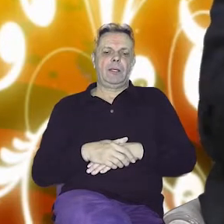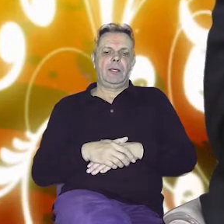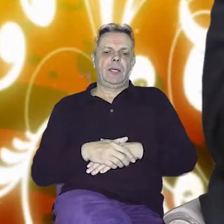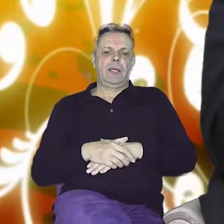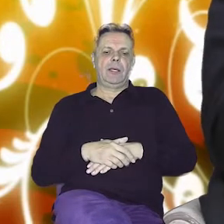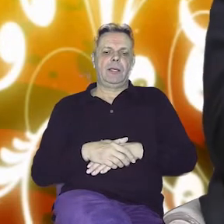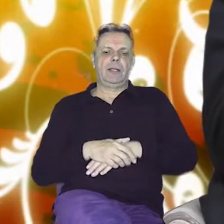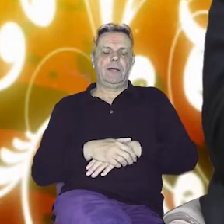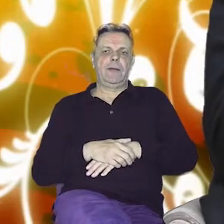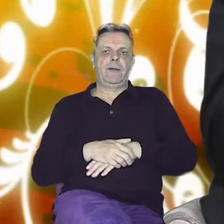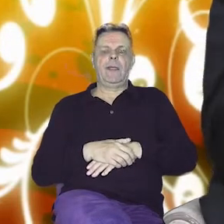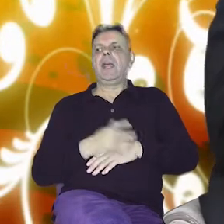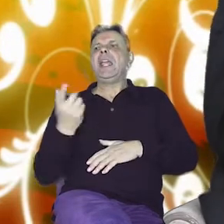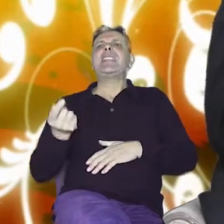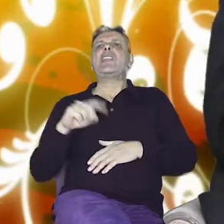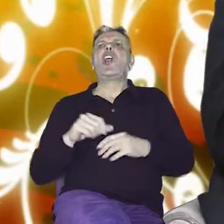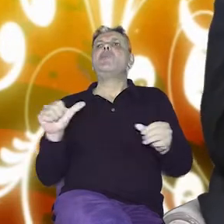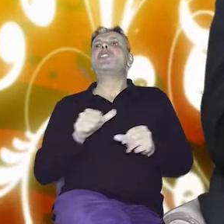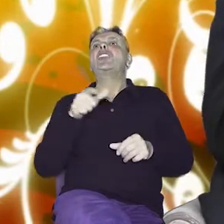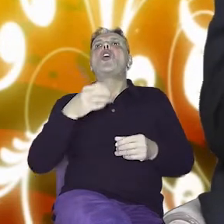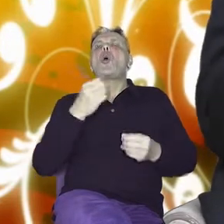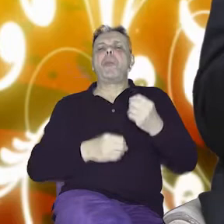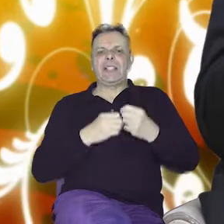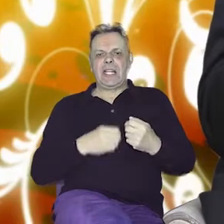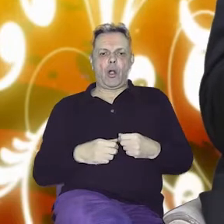odnosno liječenje uzroka. Jel? Dakle,